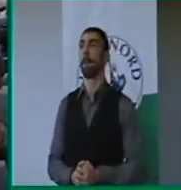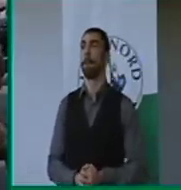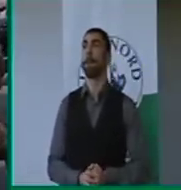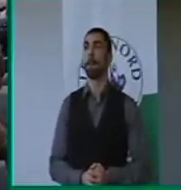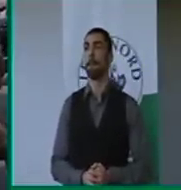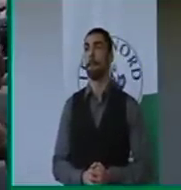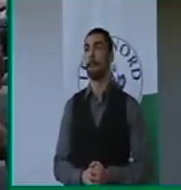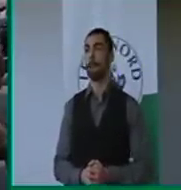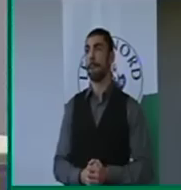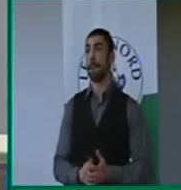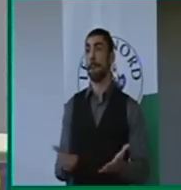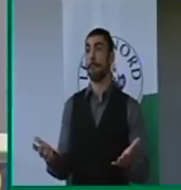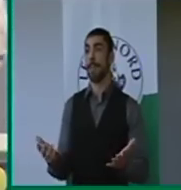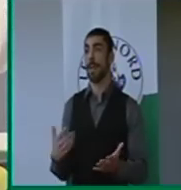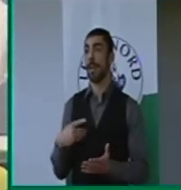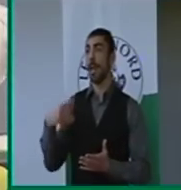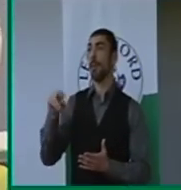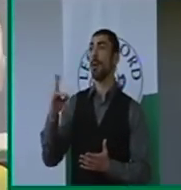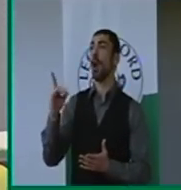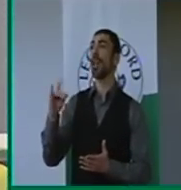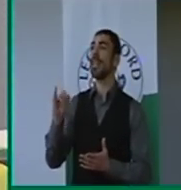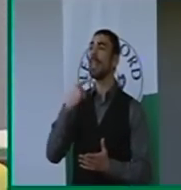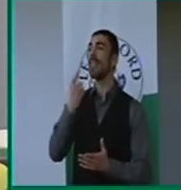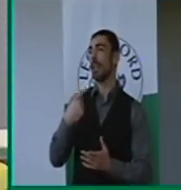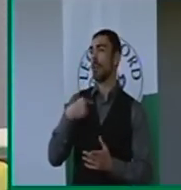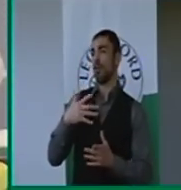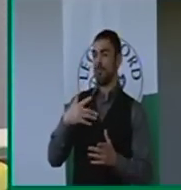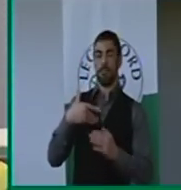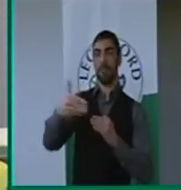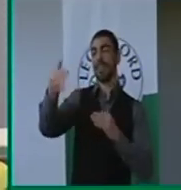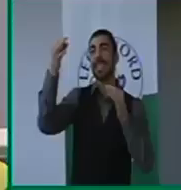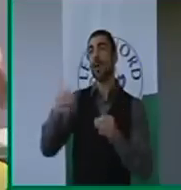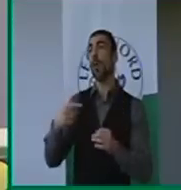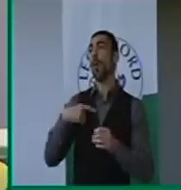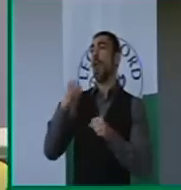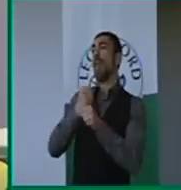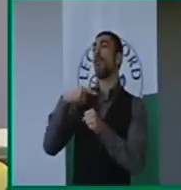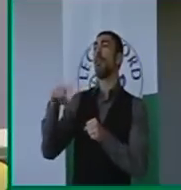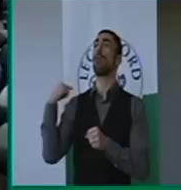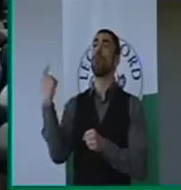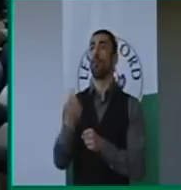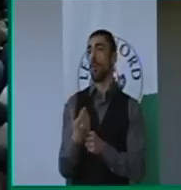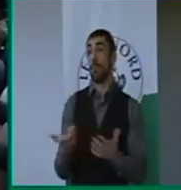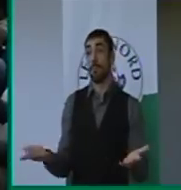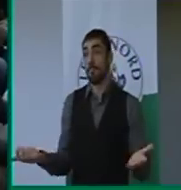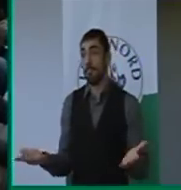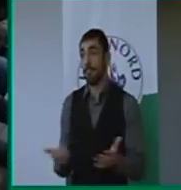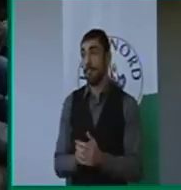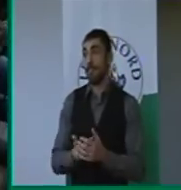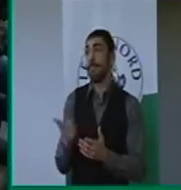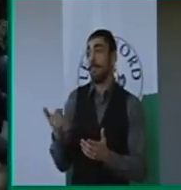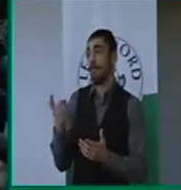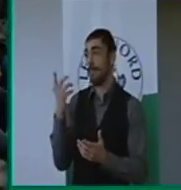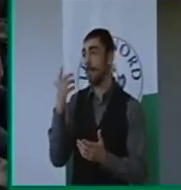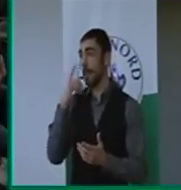Martina Boh aveva detto cheo verso l'occupazione piena Vabbè ci Eh vabbè vabbè sbaglierà Martina